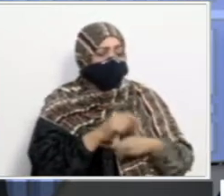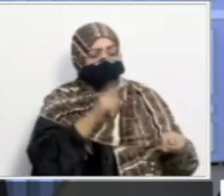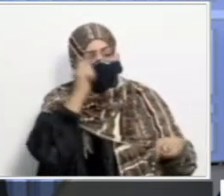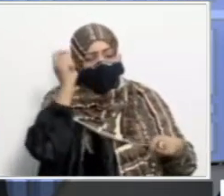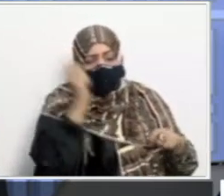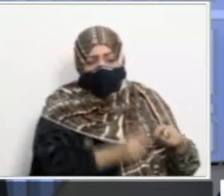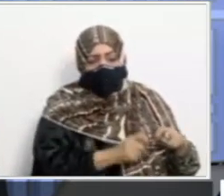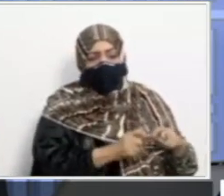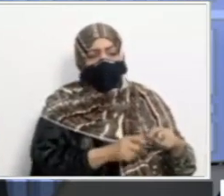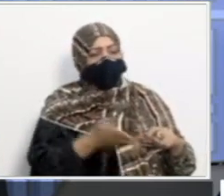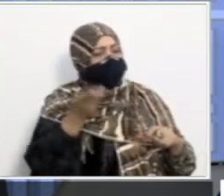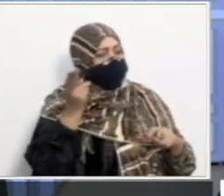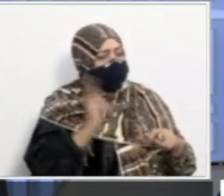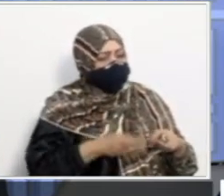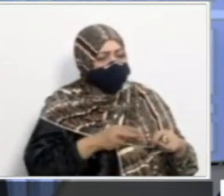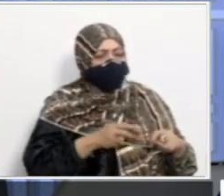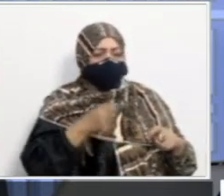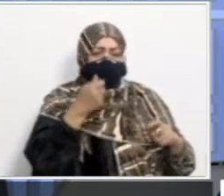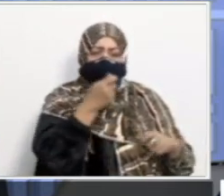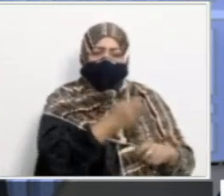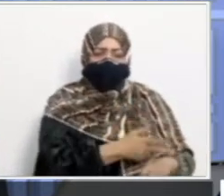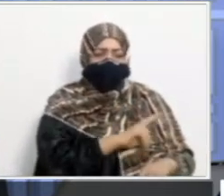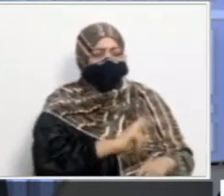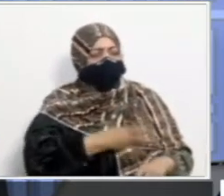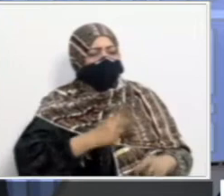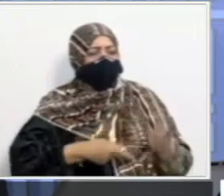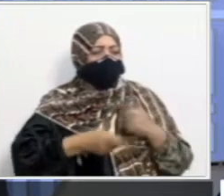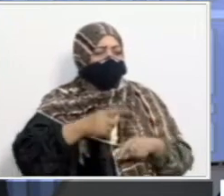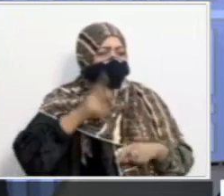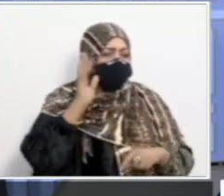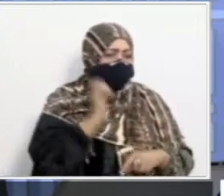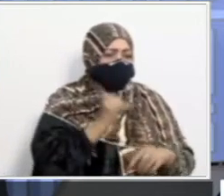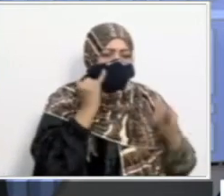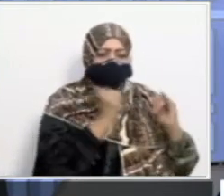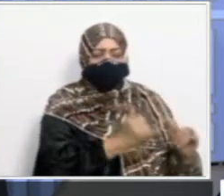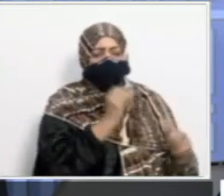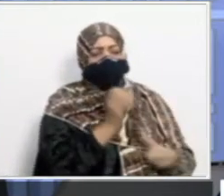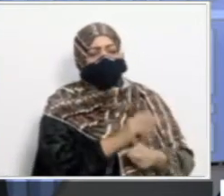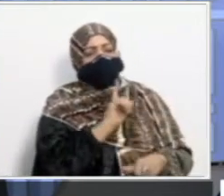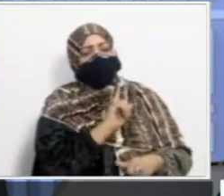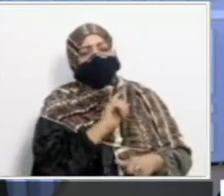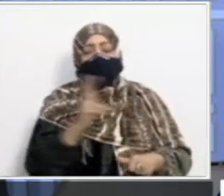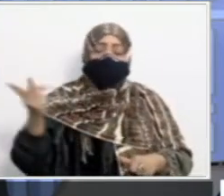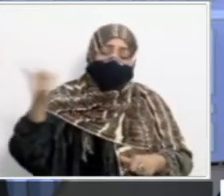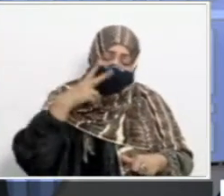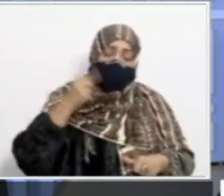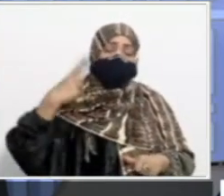وتعالى أو مقصرا في حق زوجتك، فلأهل الزوجة أن يطلبوا الطلاق حفاظا على